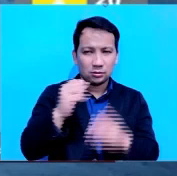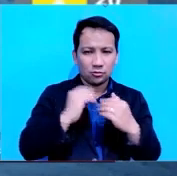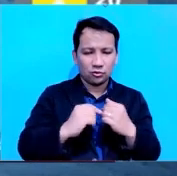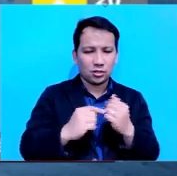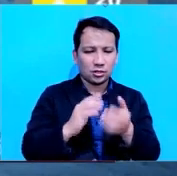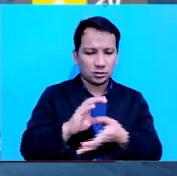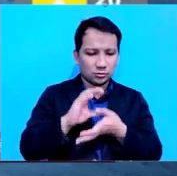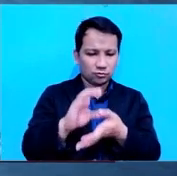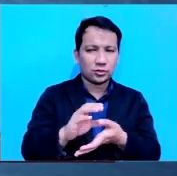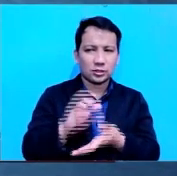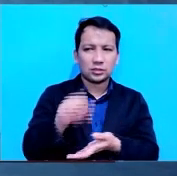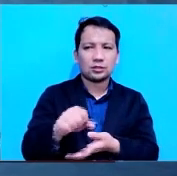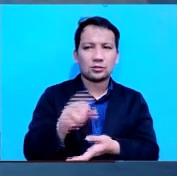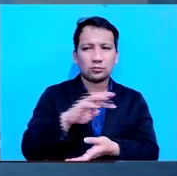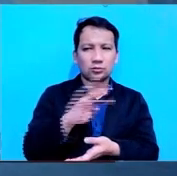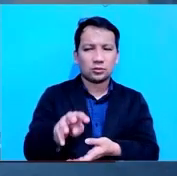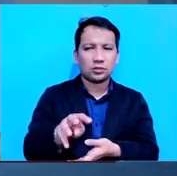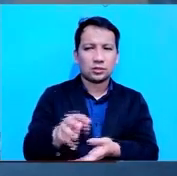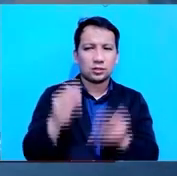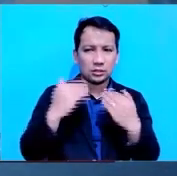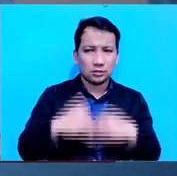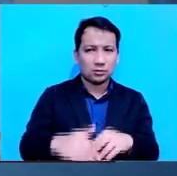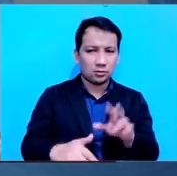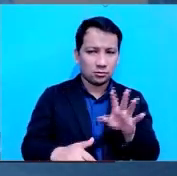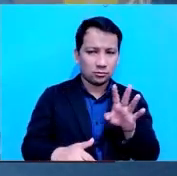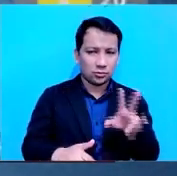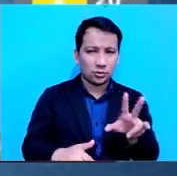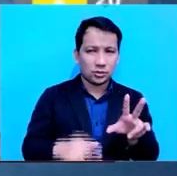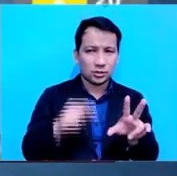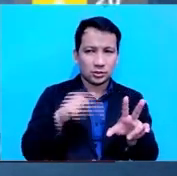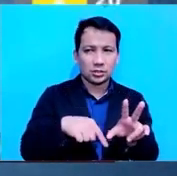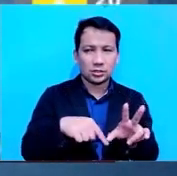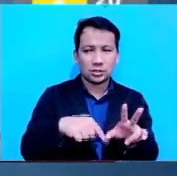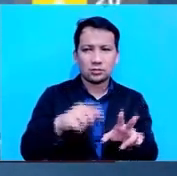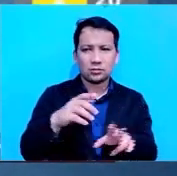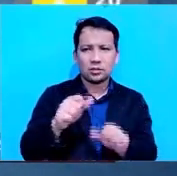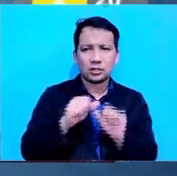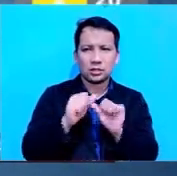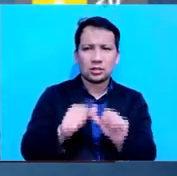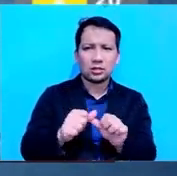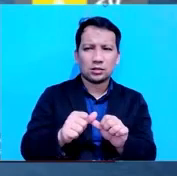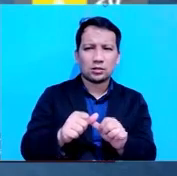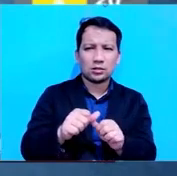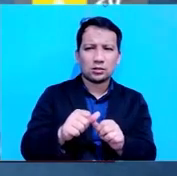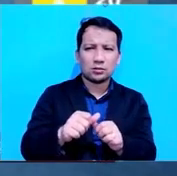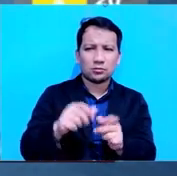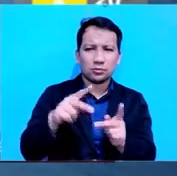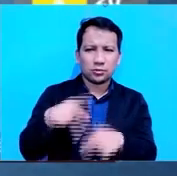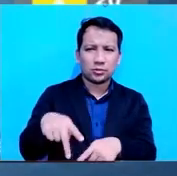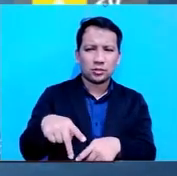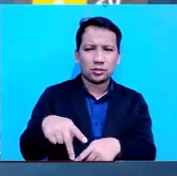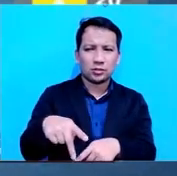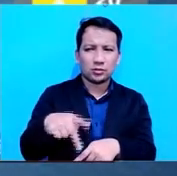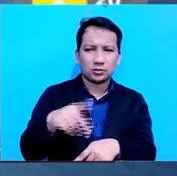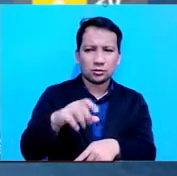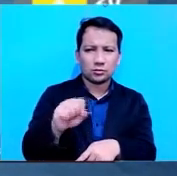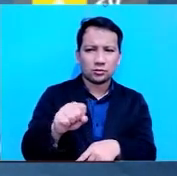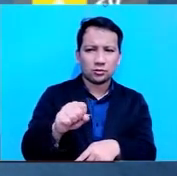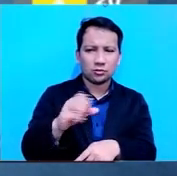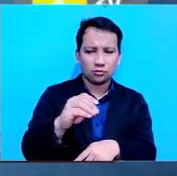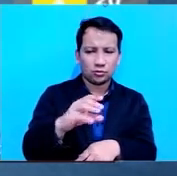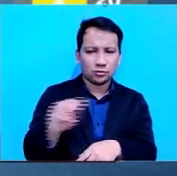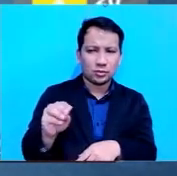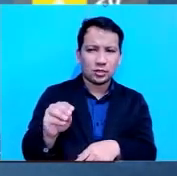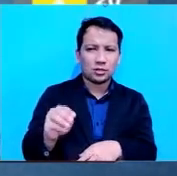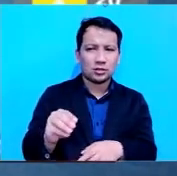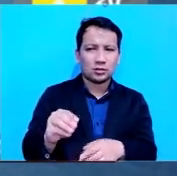City. 43 degrees Celsius naman ang naitala sa Masbate City, Puerto Princesa at San Jose sa Occidental Mindoro. Kasama